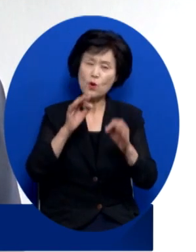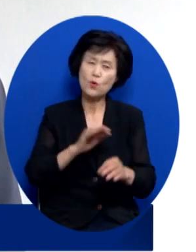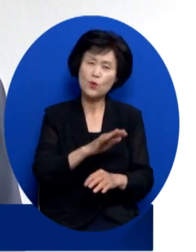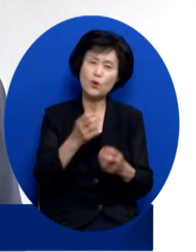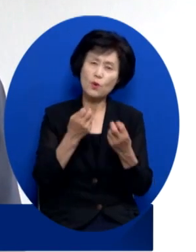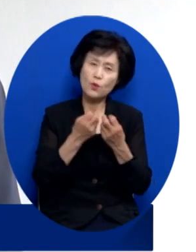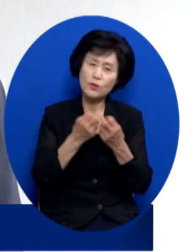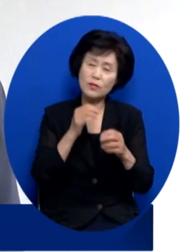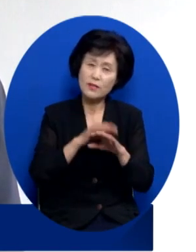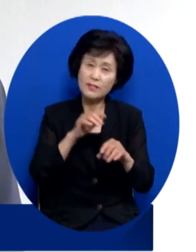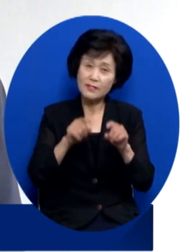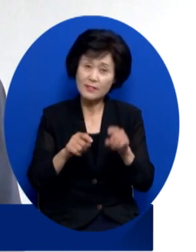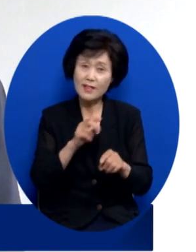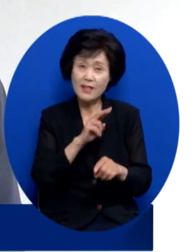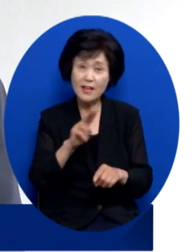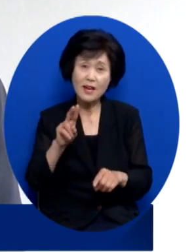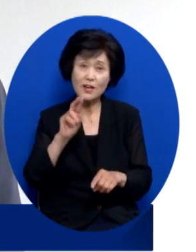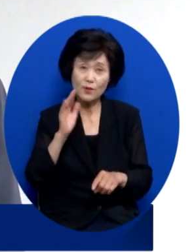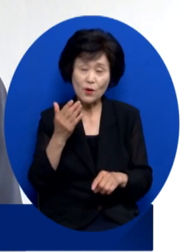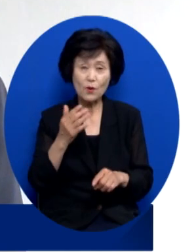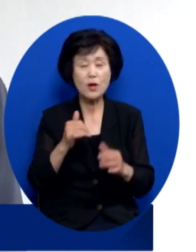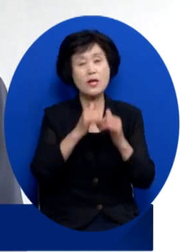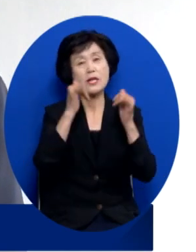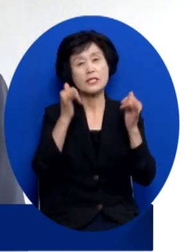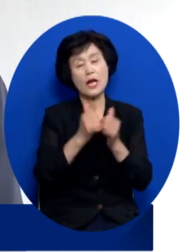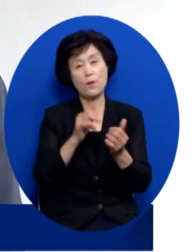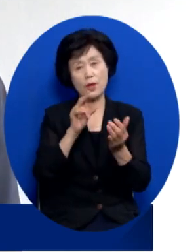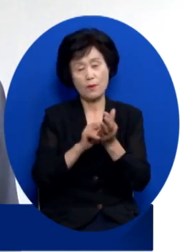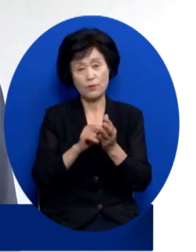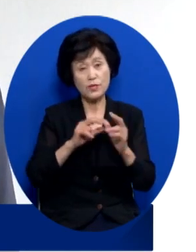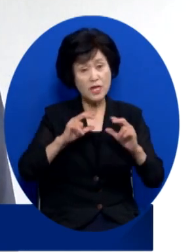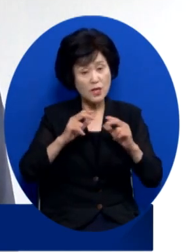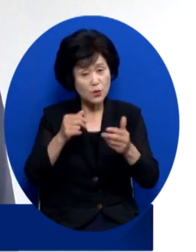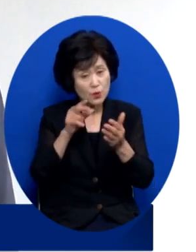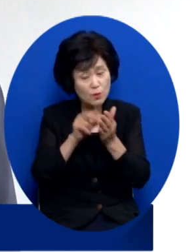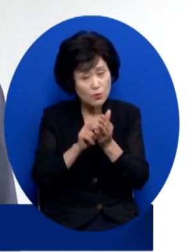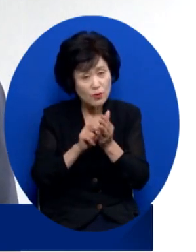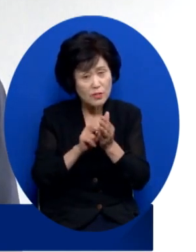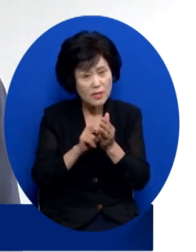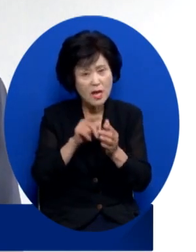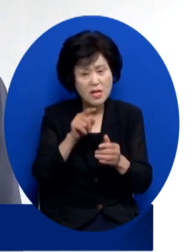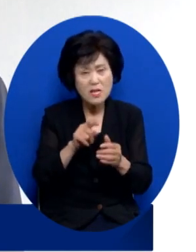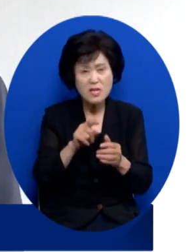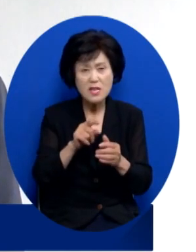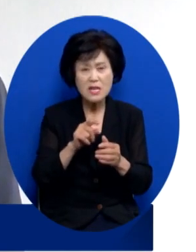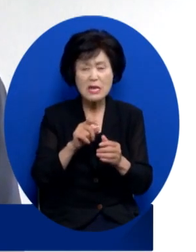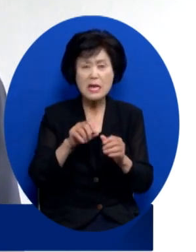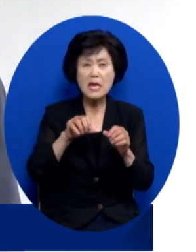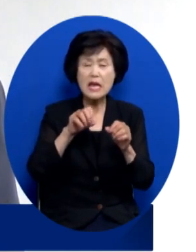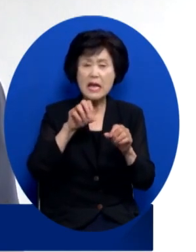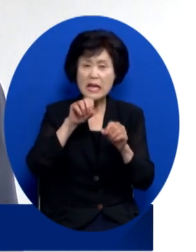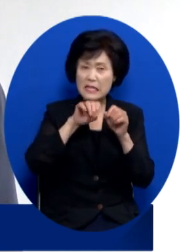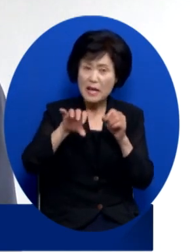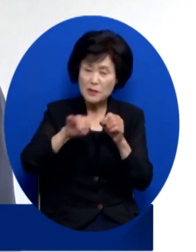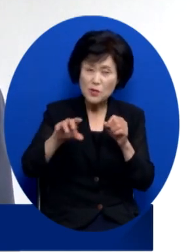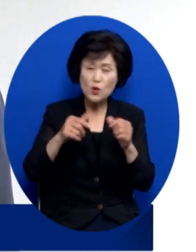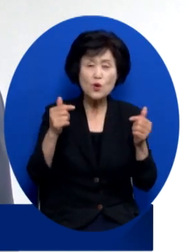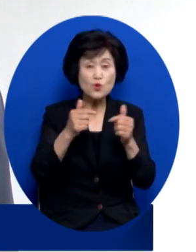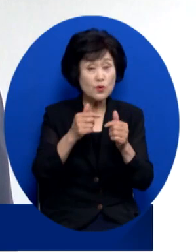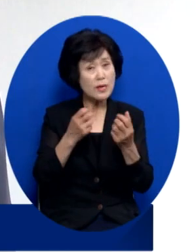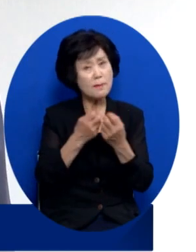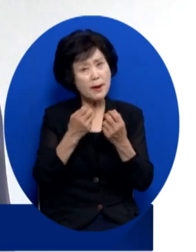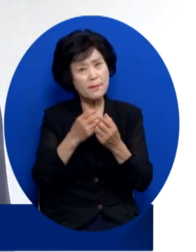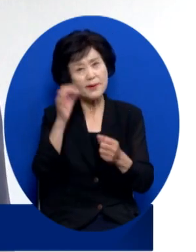때 사회 문제에 대해서 또 지구의 문제에 대해서 해결할 수 있는가에 대한 답을 찾는 것으로 이렇게 느껴집니다. 이러한 운동을